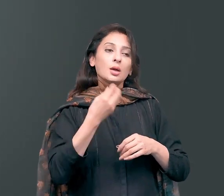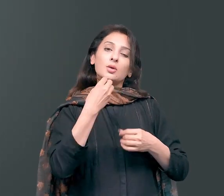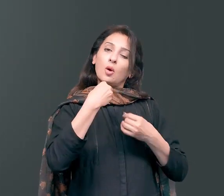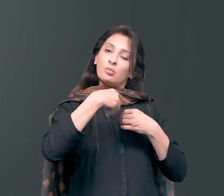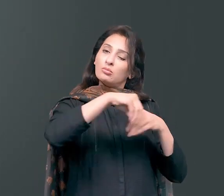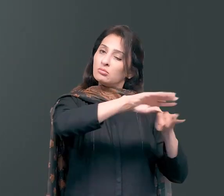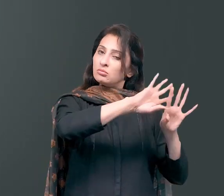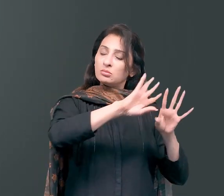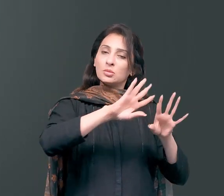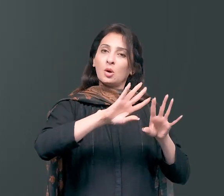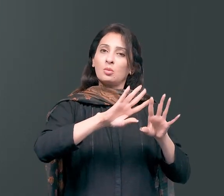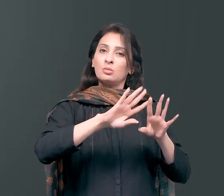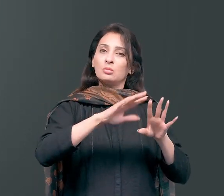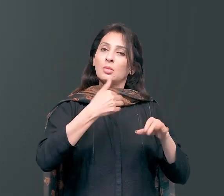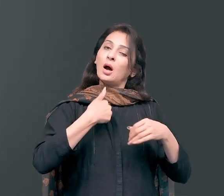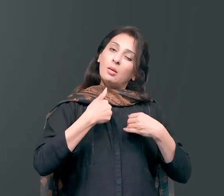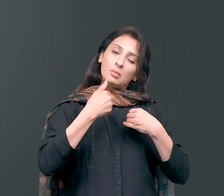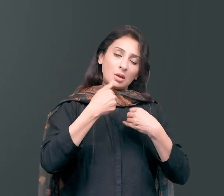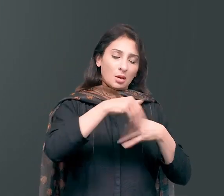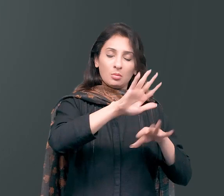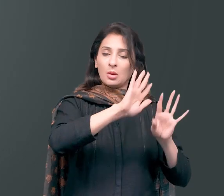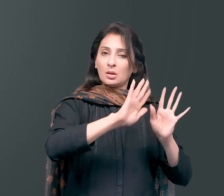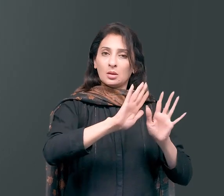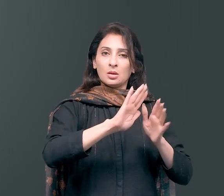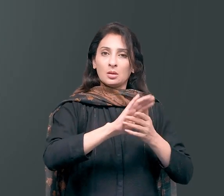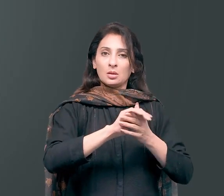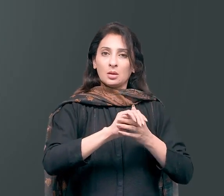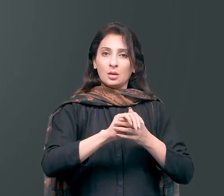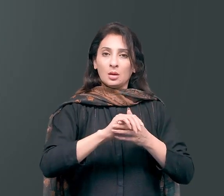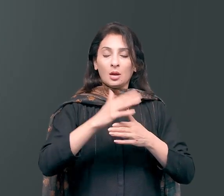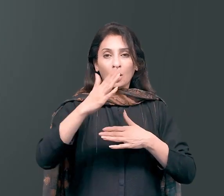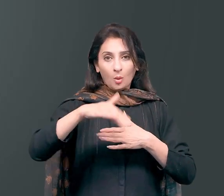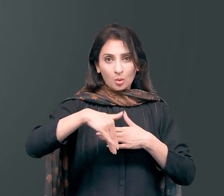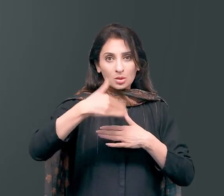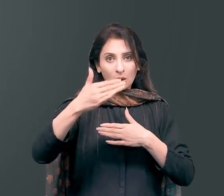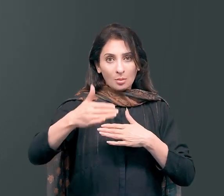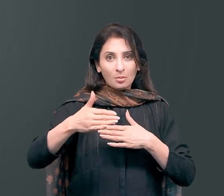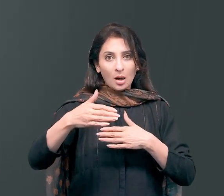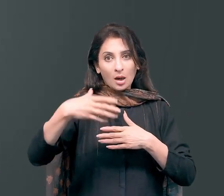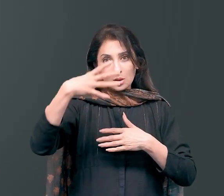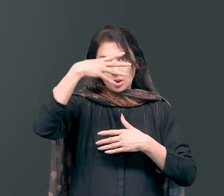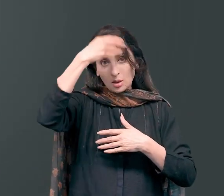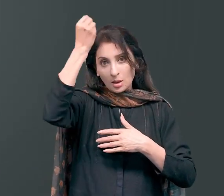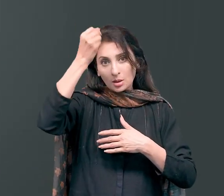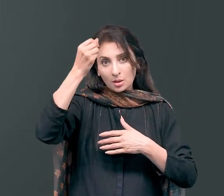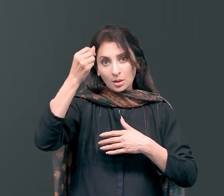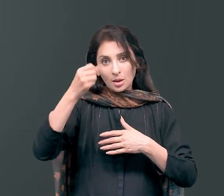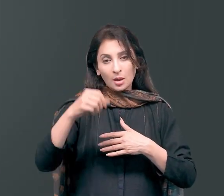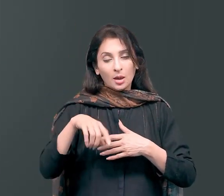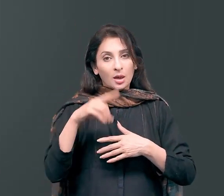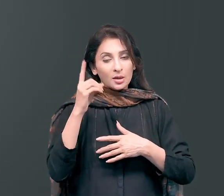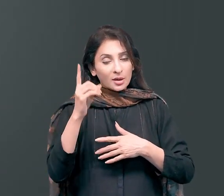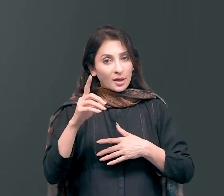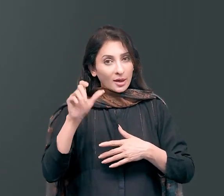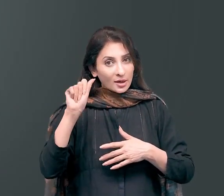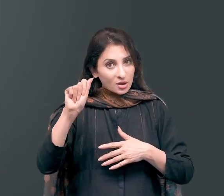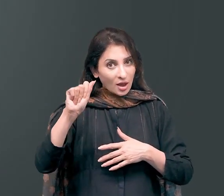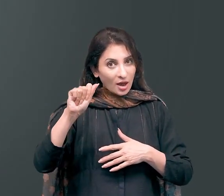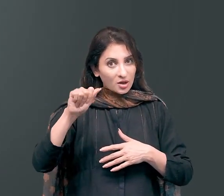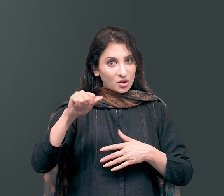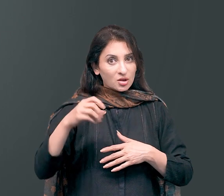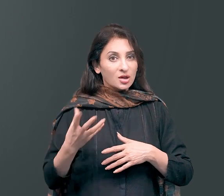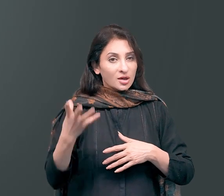پھر ہم بھی نہیں مانتے، نہ ہم لانگ ٹرم مانتے ہیں نہ شارٹ ٹرم مانتے ہیں۔ تو جناح نے پھر اس کا ڈائریکٹ ایکشن ڈے منانے